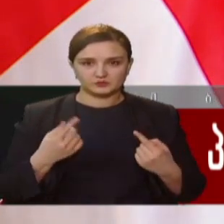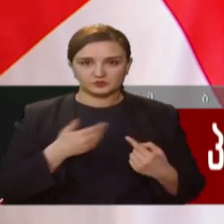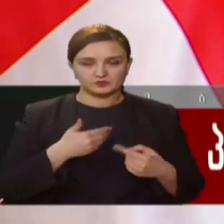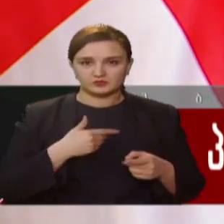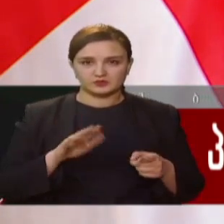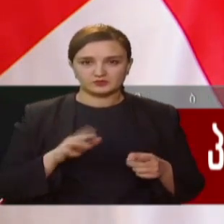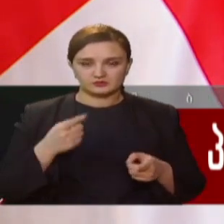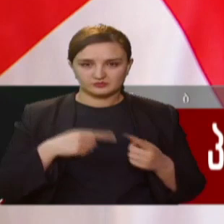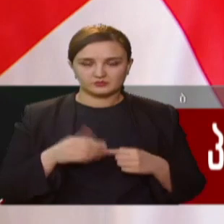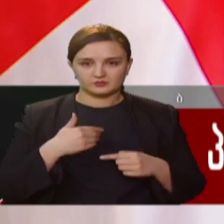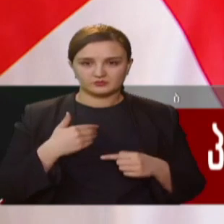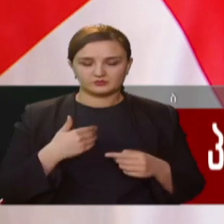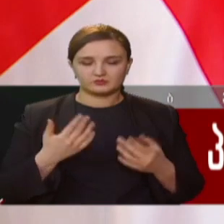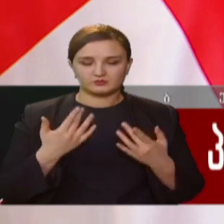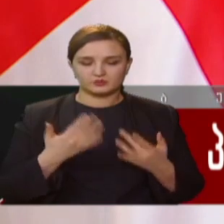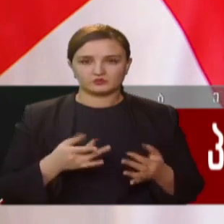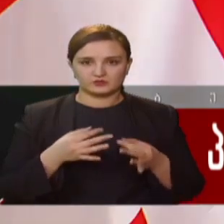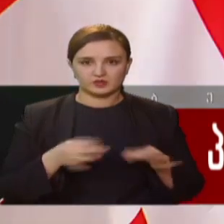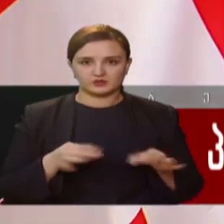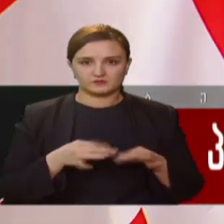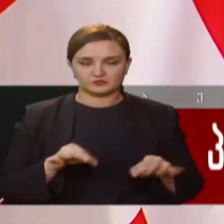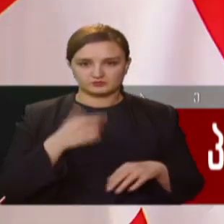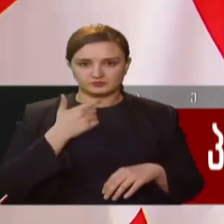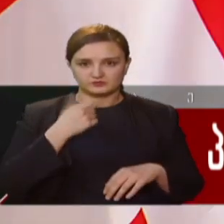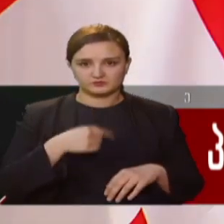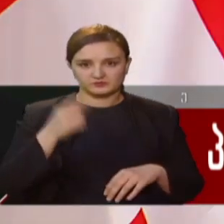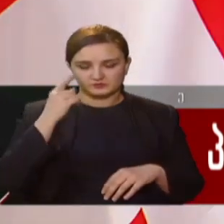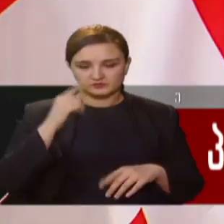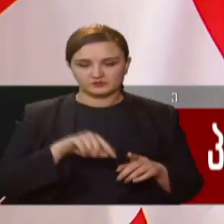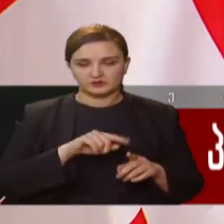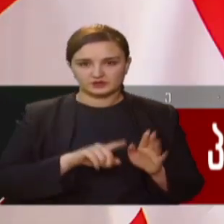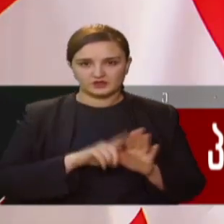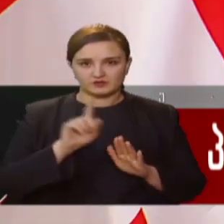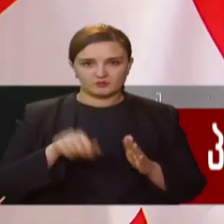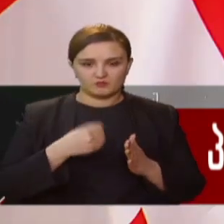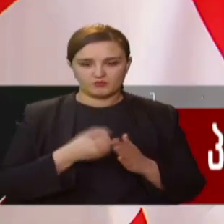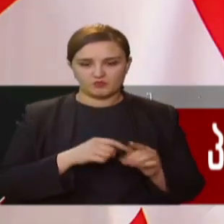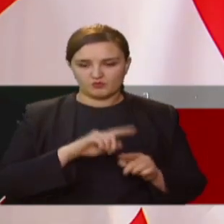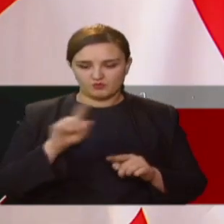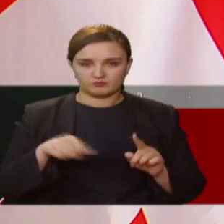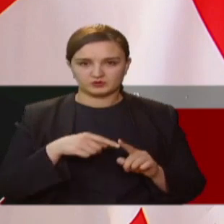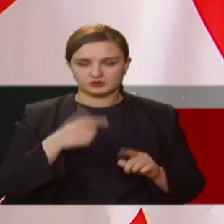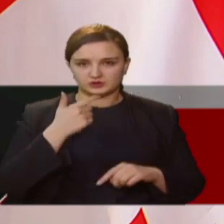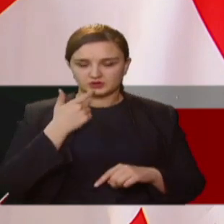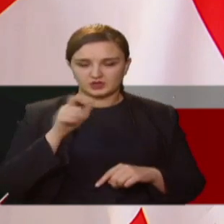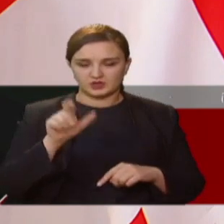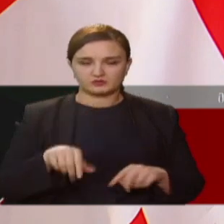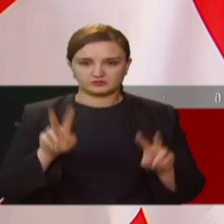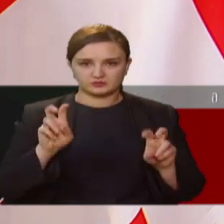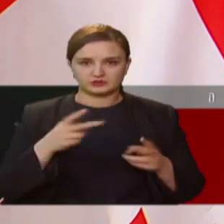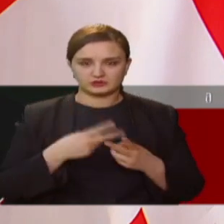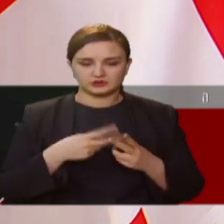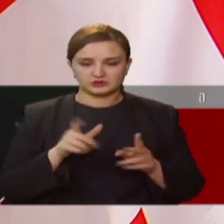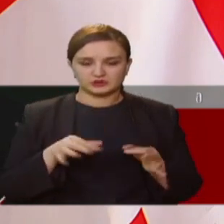ნაბიჯების გადადგმა, არამედ მოითხოვენ განთავისუფლება. Ფიქრობ, არის თავიდან ბოლომდე სააკაშვილის ჭყალებში